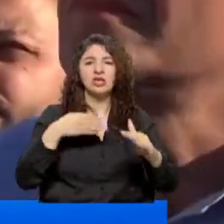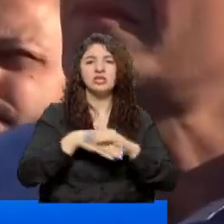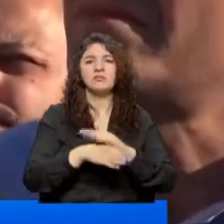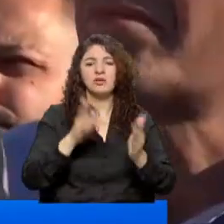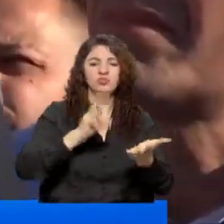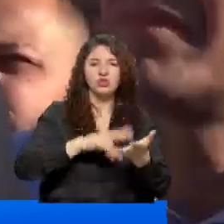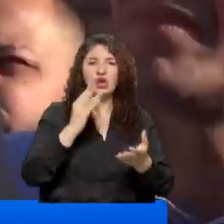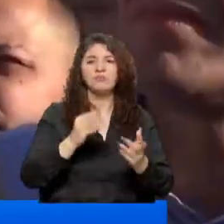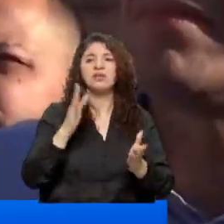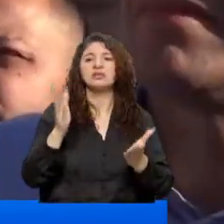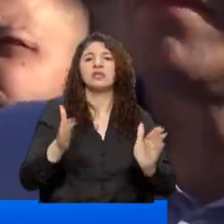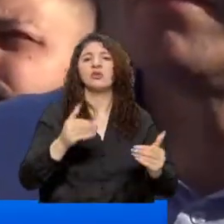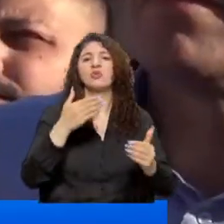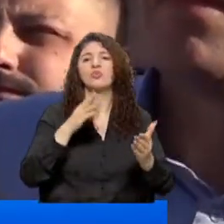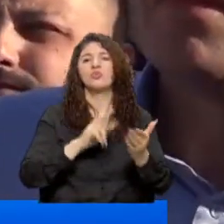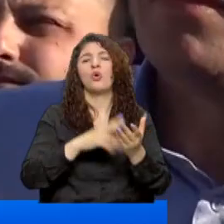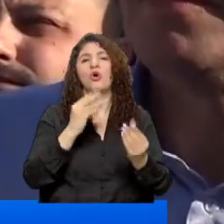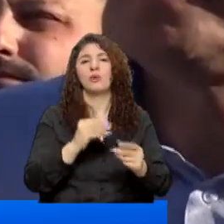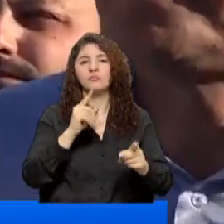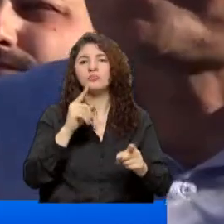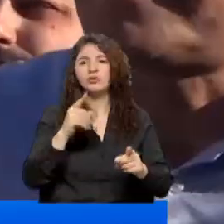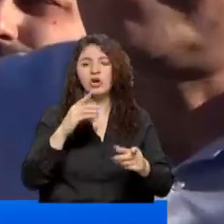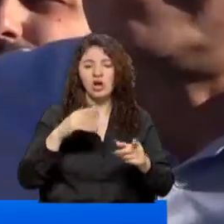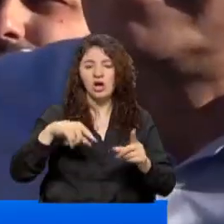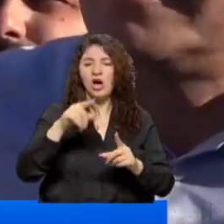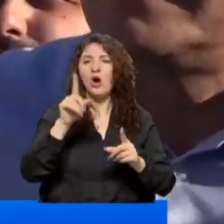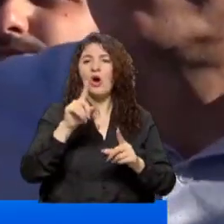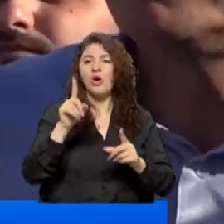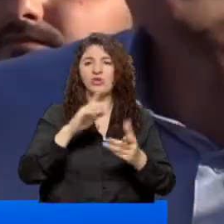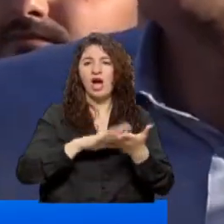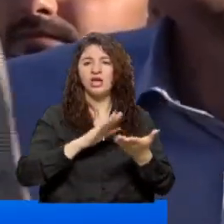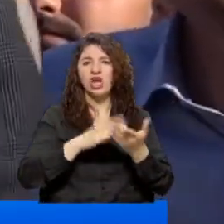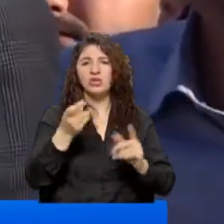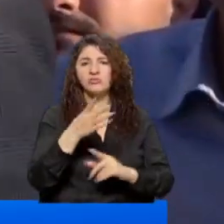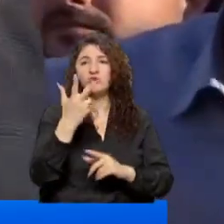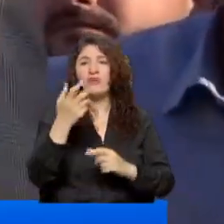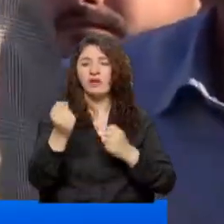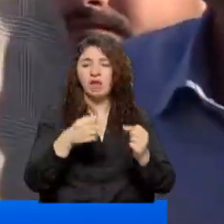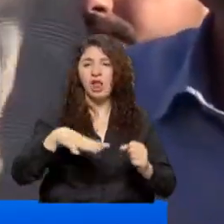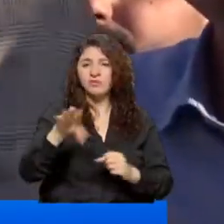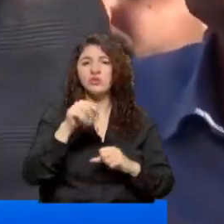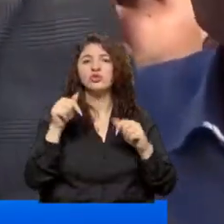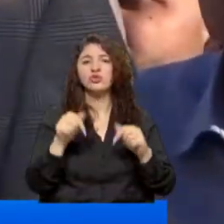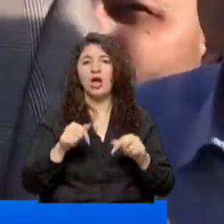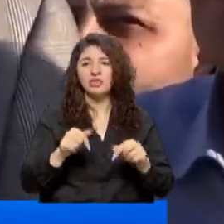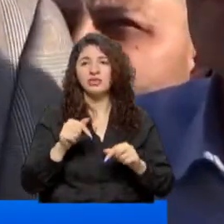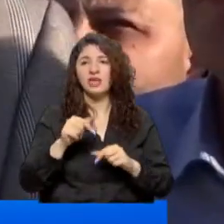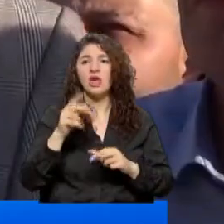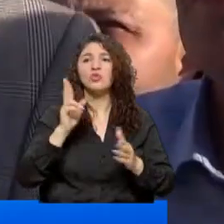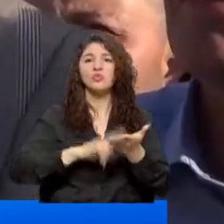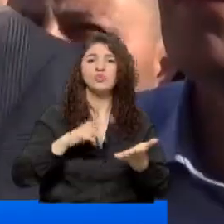katılaşmaya gitmek sendikalı olmak bu arkadaşı Sen atılmaz sana ben üç fabrikada şu anda